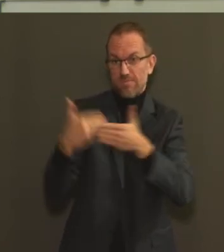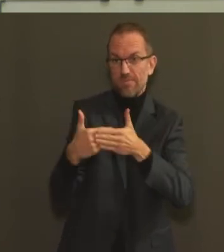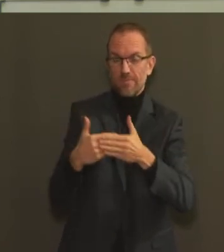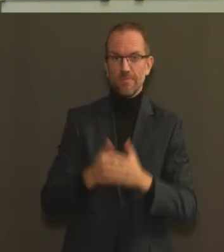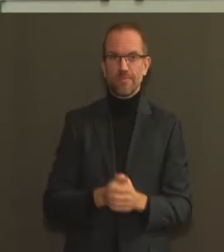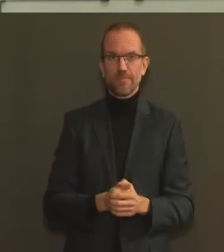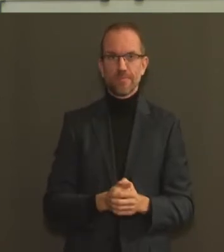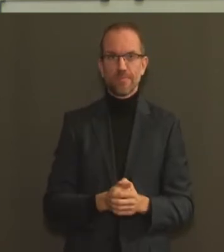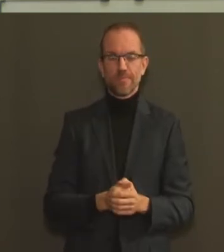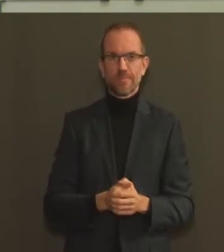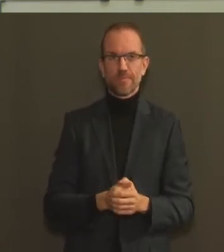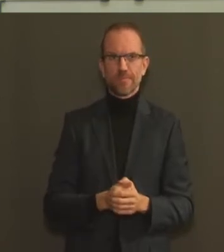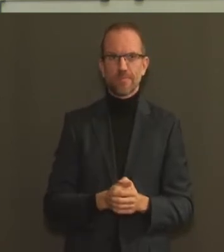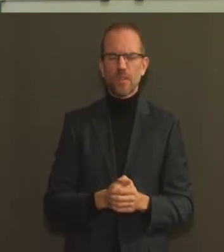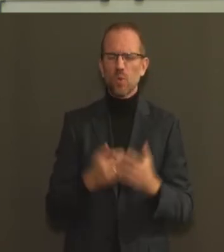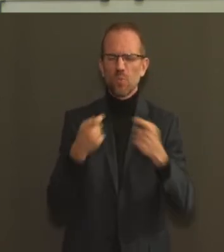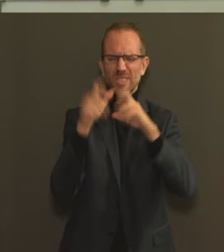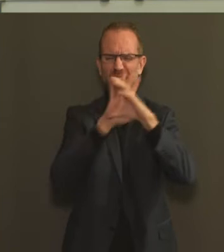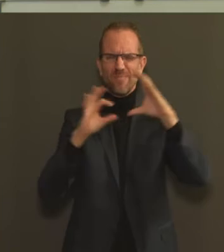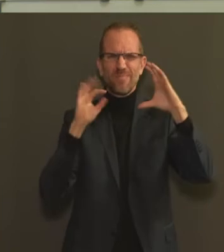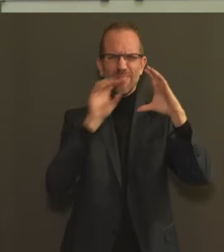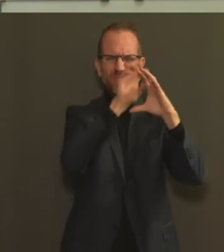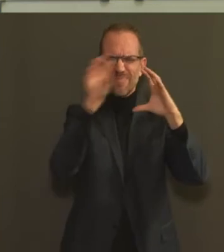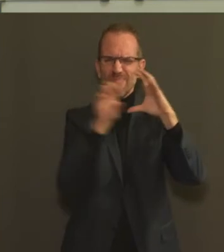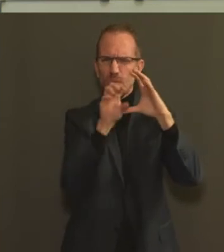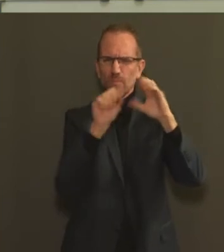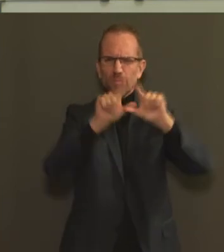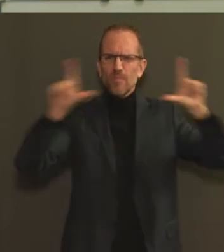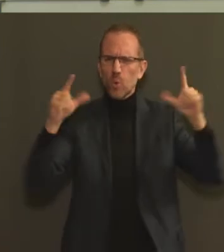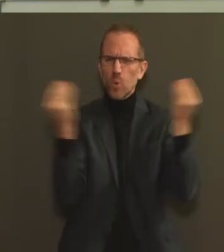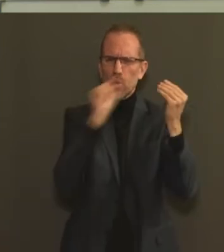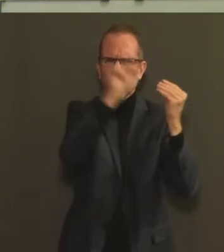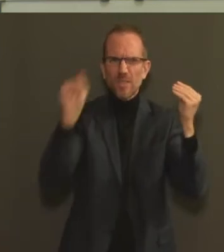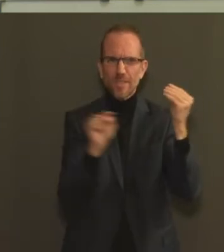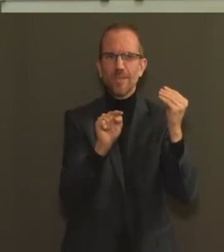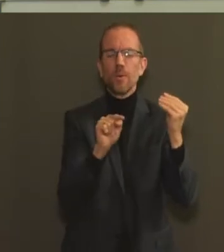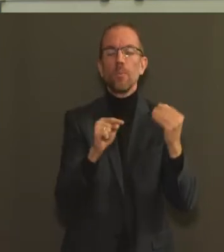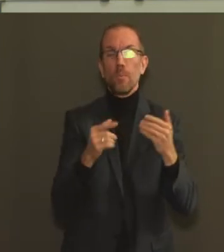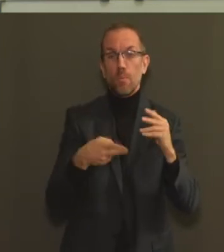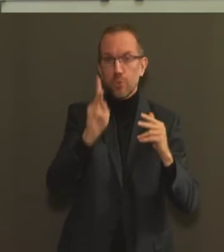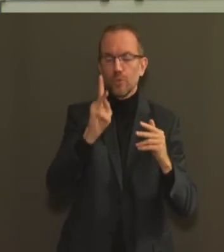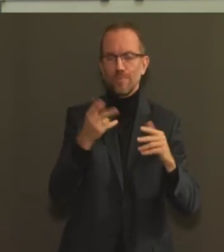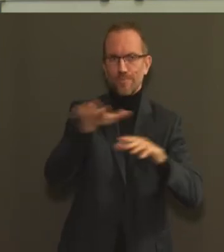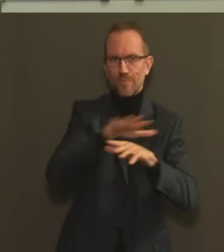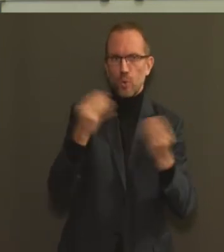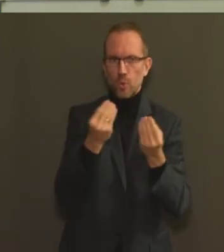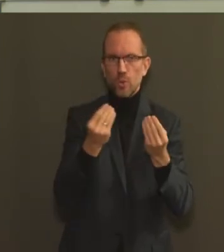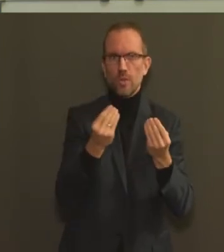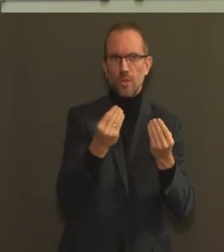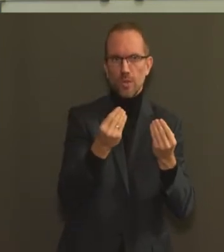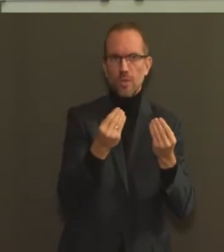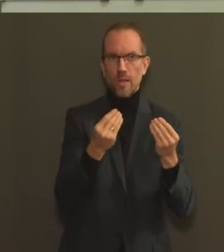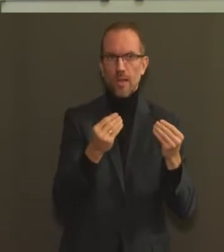Bruxelles, justement, le plus grand nombre de cas se trouve chez ces jeunes adultes de la vingtaine, de la trentaine jusqu'à 40